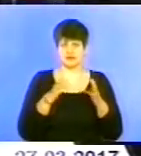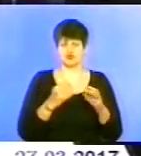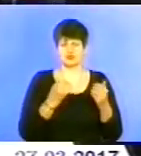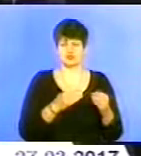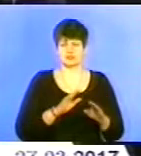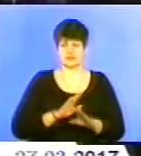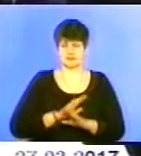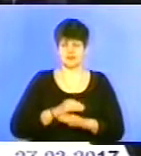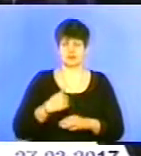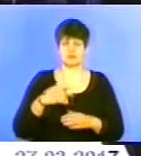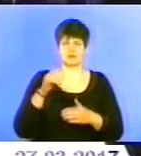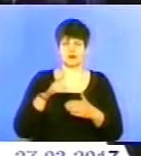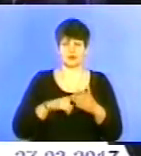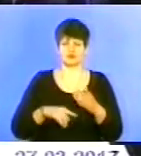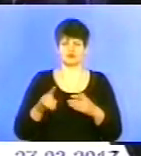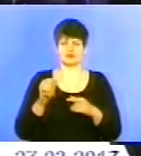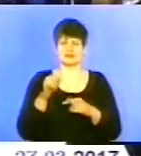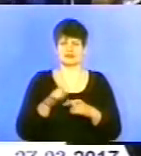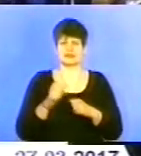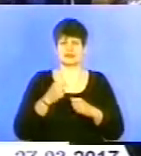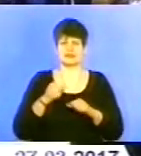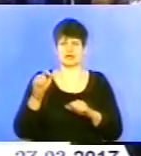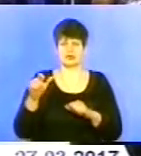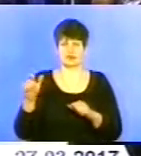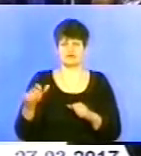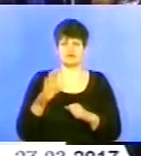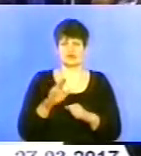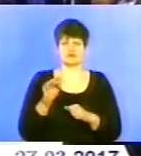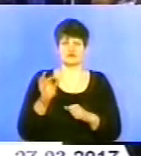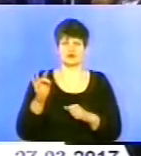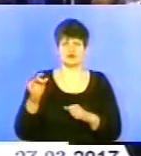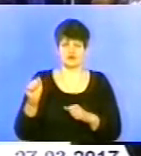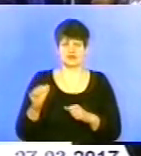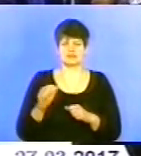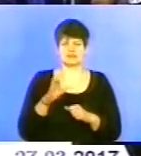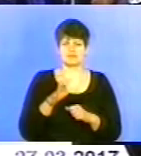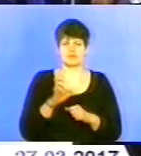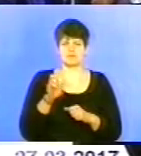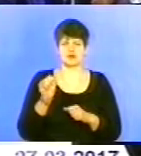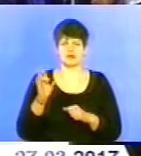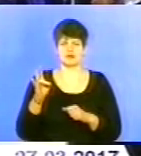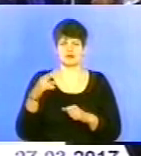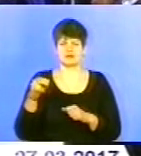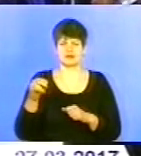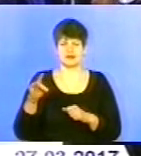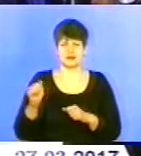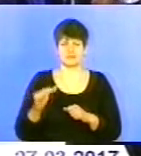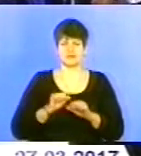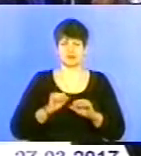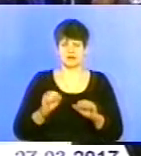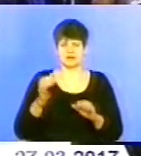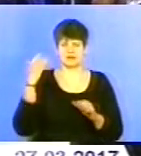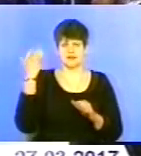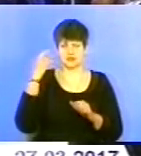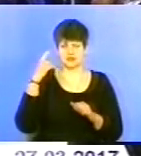Ми переконані, що такі герої, як і В'ячеслав Чорновіл, Степан Бандера, Шухевич, герої Небесної Сотні,